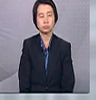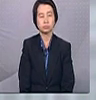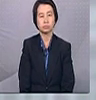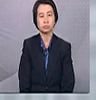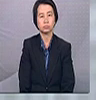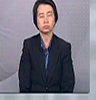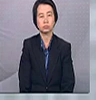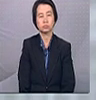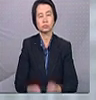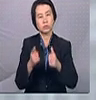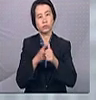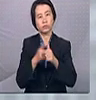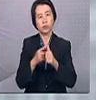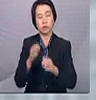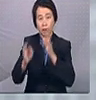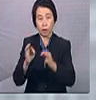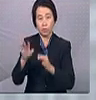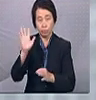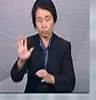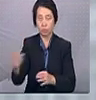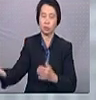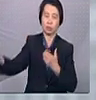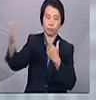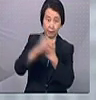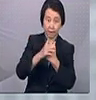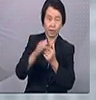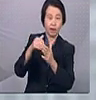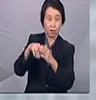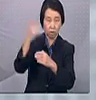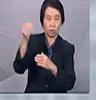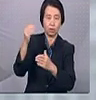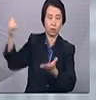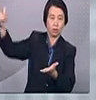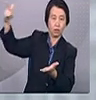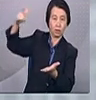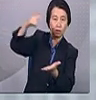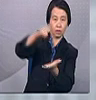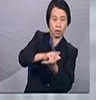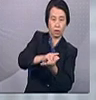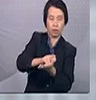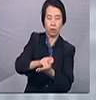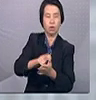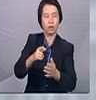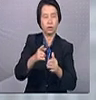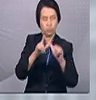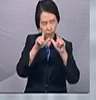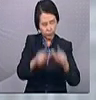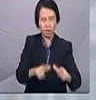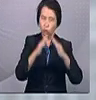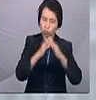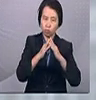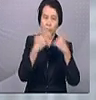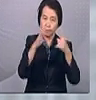Pada permulaan dia, bila mereka kembali daripada luar negara, kita tempatkan mereka di rumah masing-masing, kuarantin untuk 14